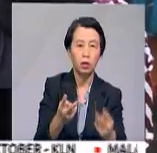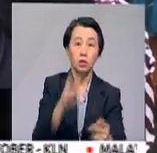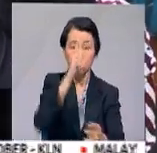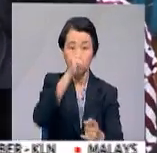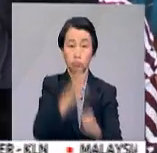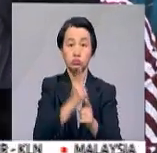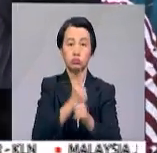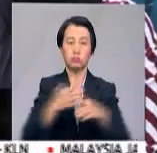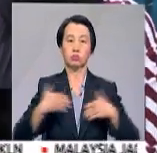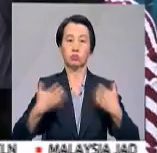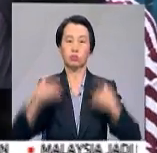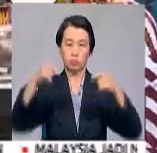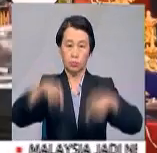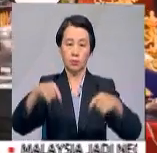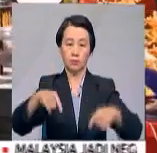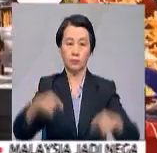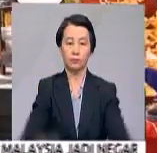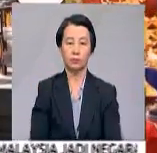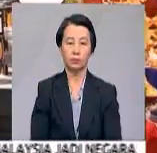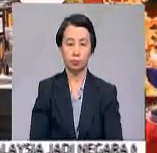lah dekat sini.